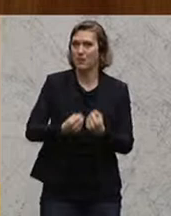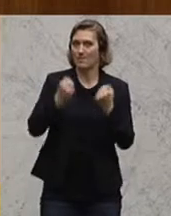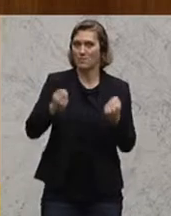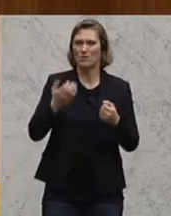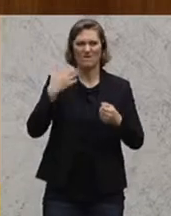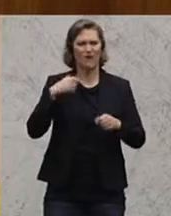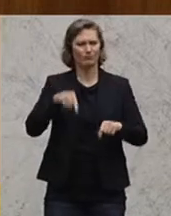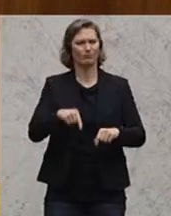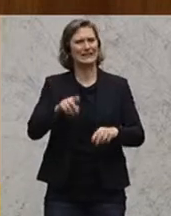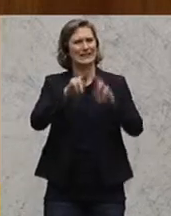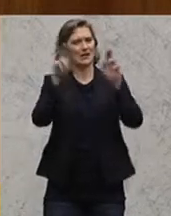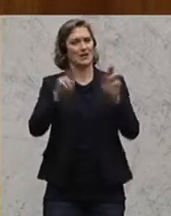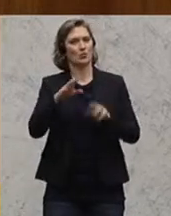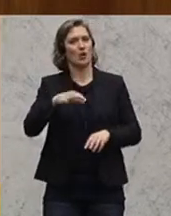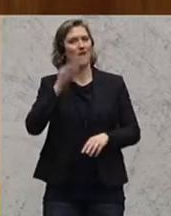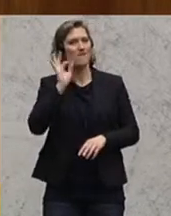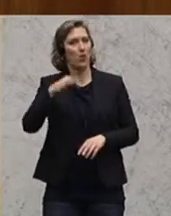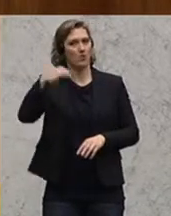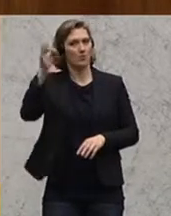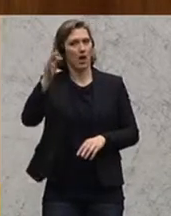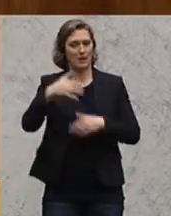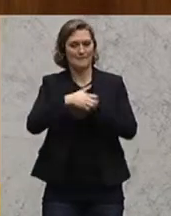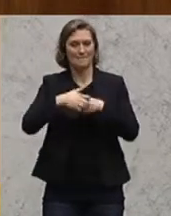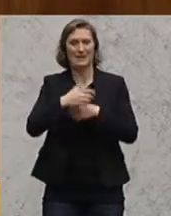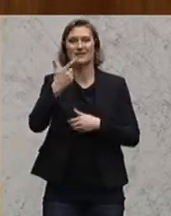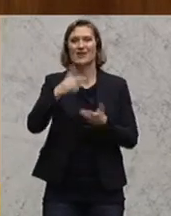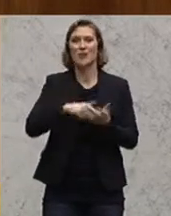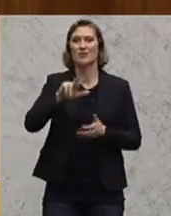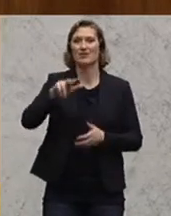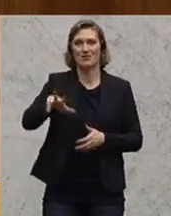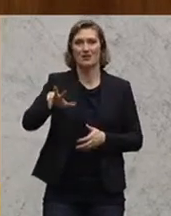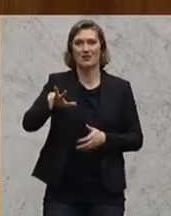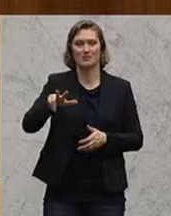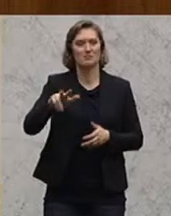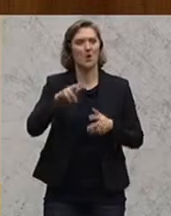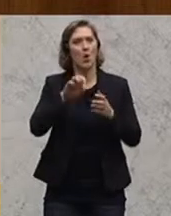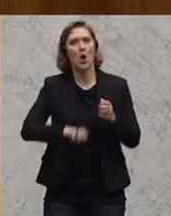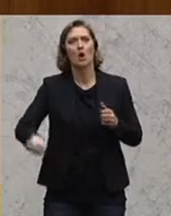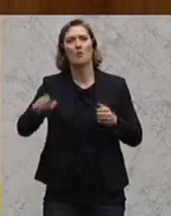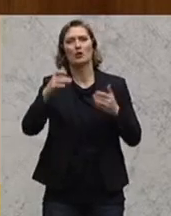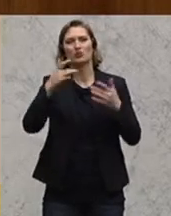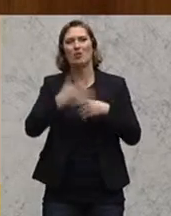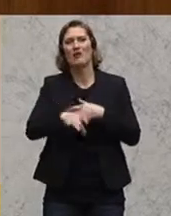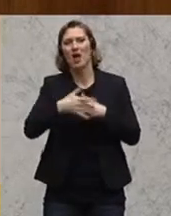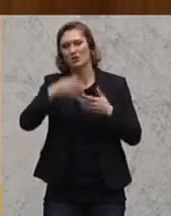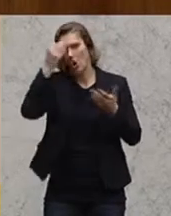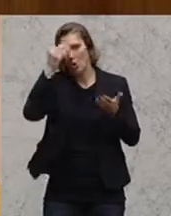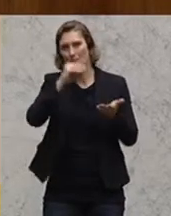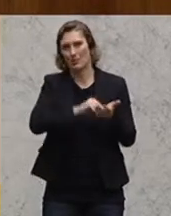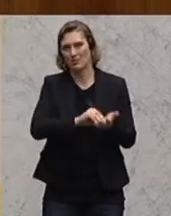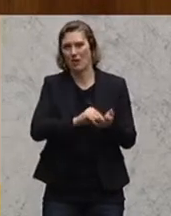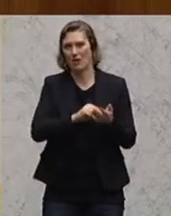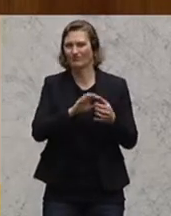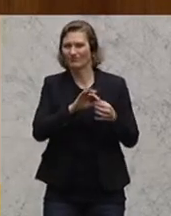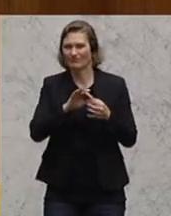des Internationalen Frauentags im März 2013 ein europäischer Gastkommentar zum Thema Gewalt gegen Frauen in der